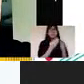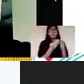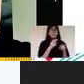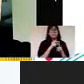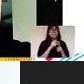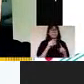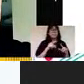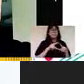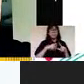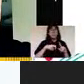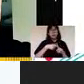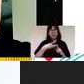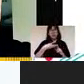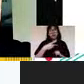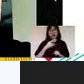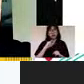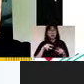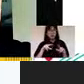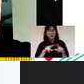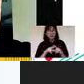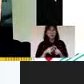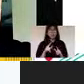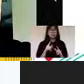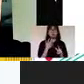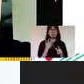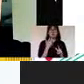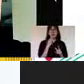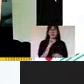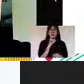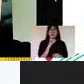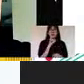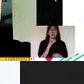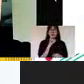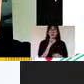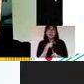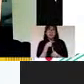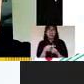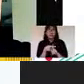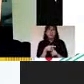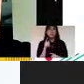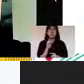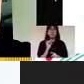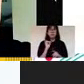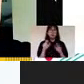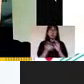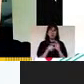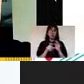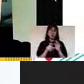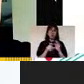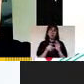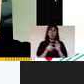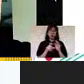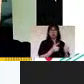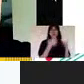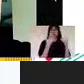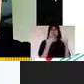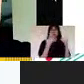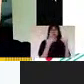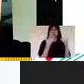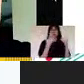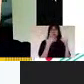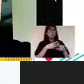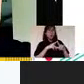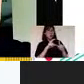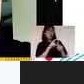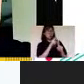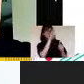keduanya, kemudian bisa memiliki data Badu ini, lalu Badu ini divalidasi, dan kalau memang